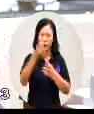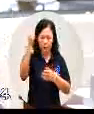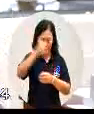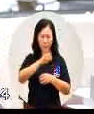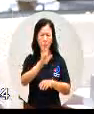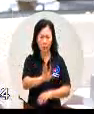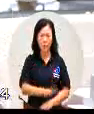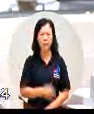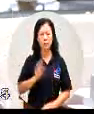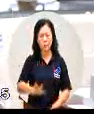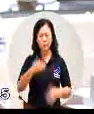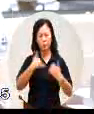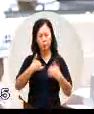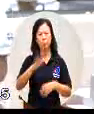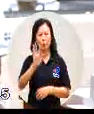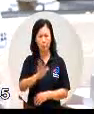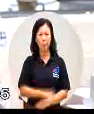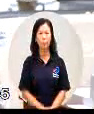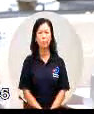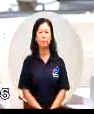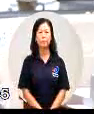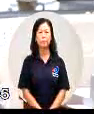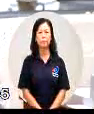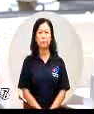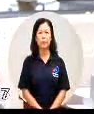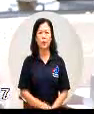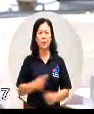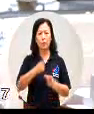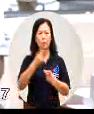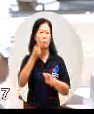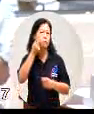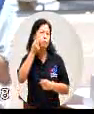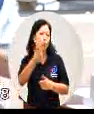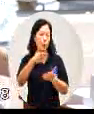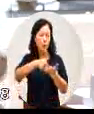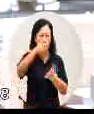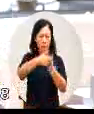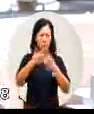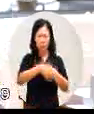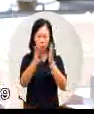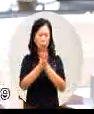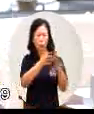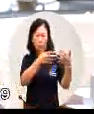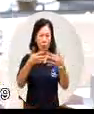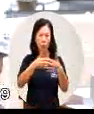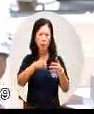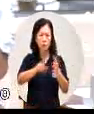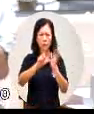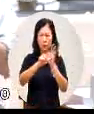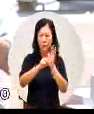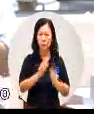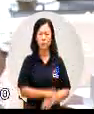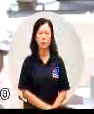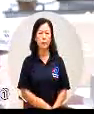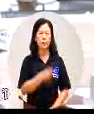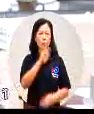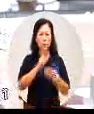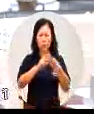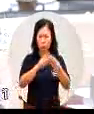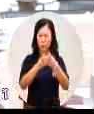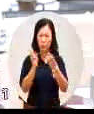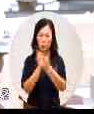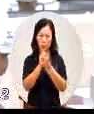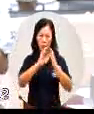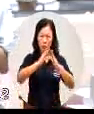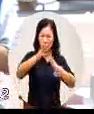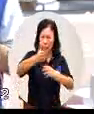今天真欢喜哦，又到半年一次的总执行哈。我想总执行这个时间，主要的是跟市长